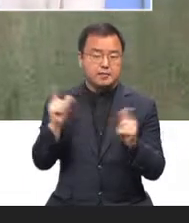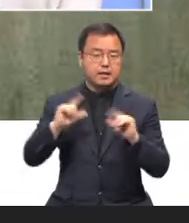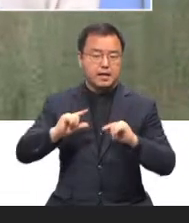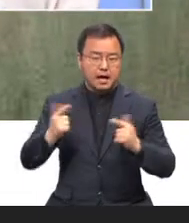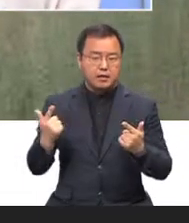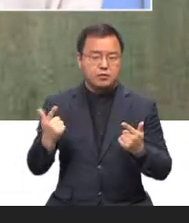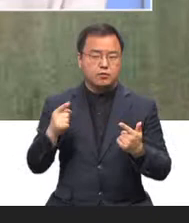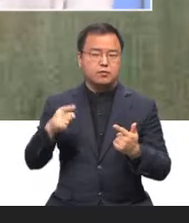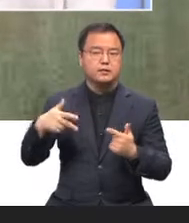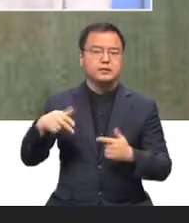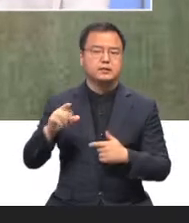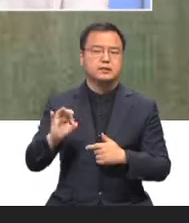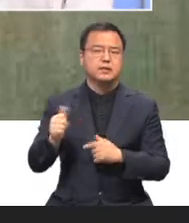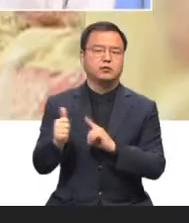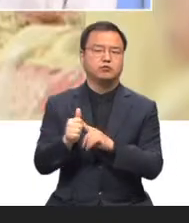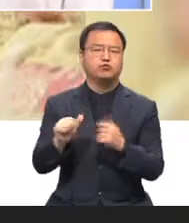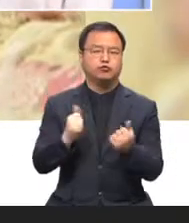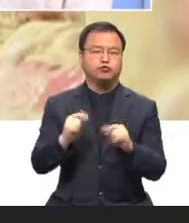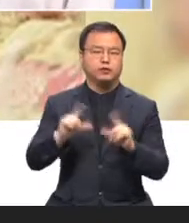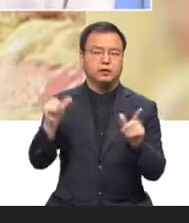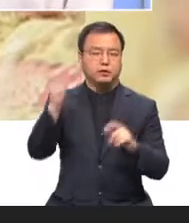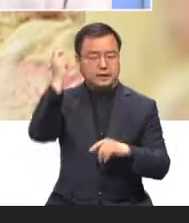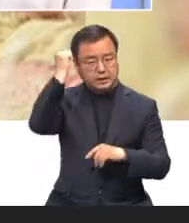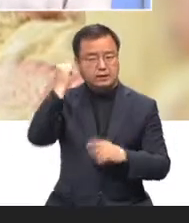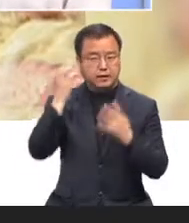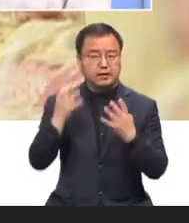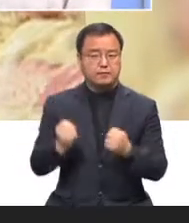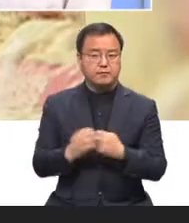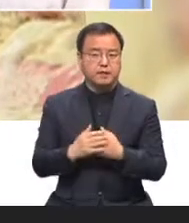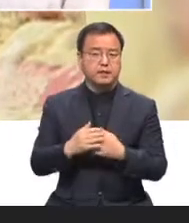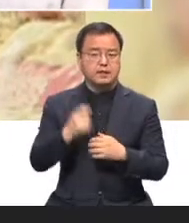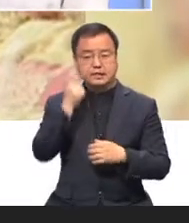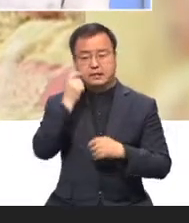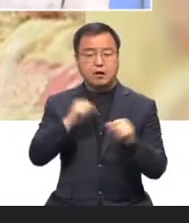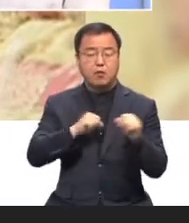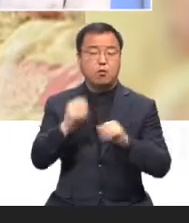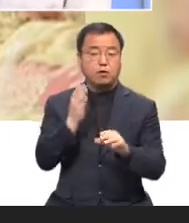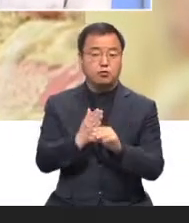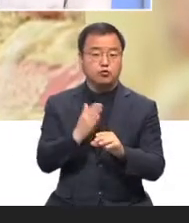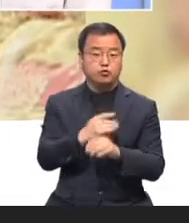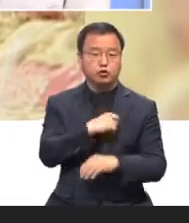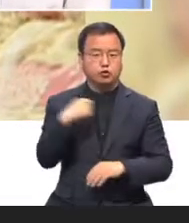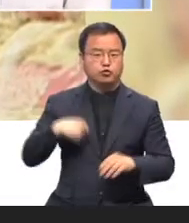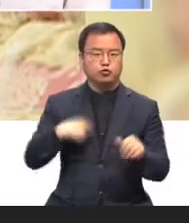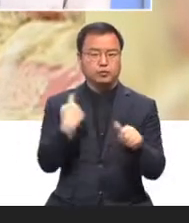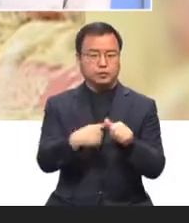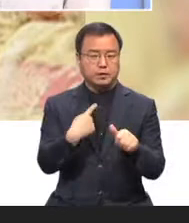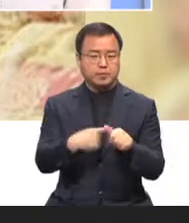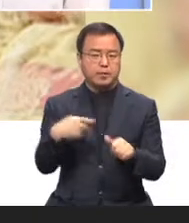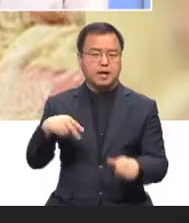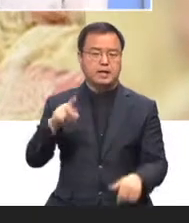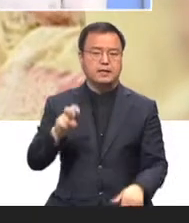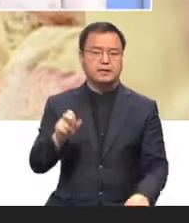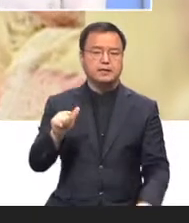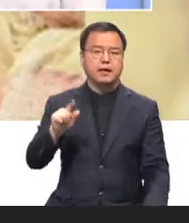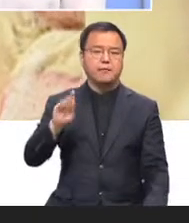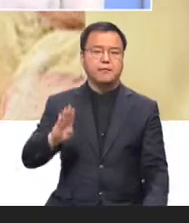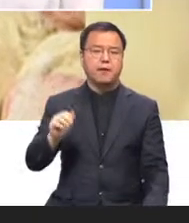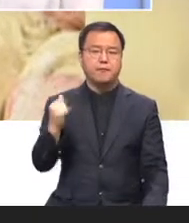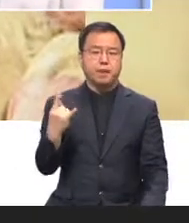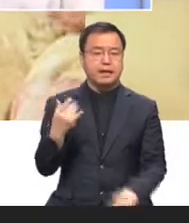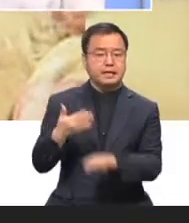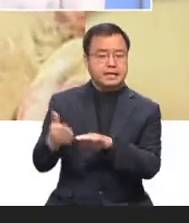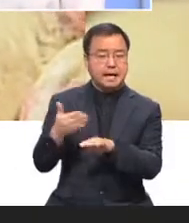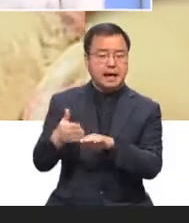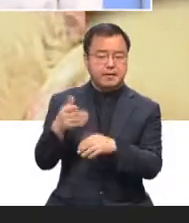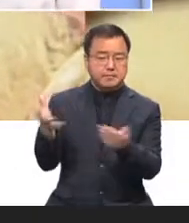기억하고 있습니다 4 연예계 활동 중의 중국 정부를 비판 하기도 했구요 또 삼합회의 영화계 진출을 반대하기도 하면서